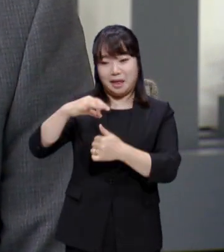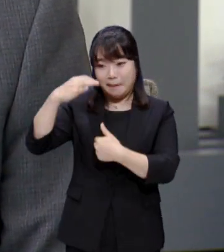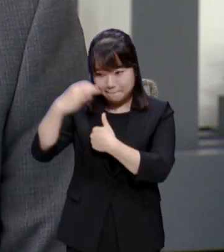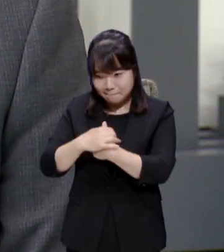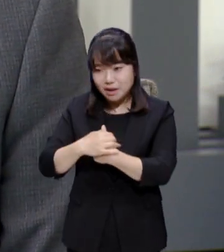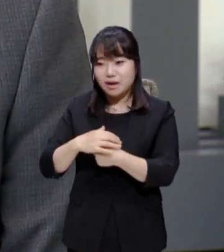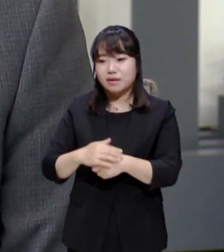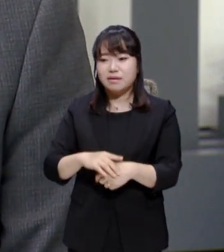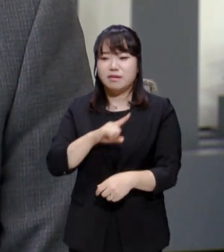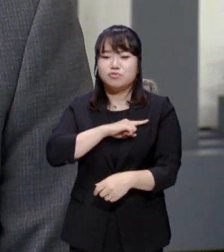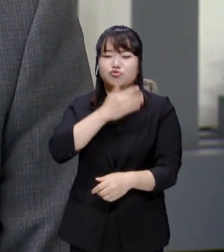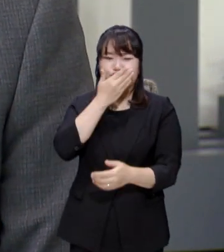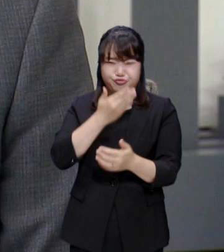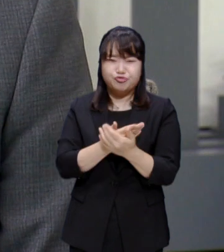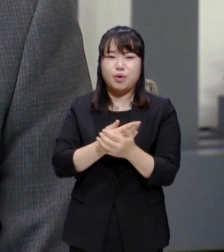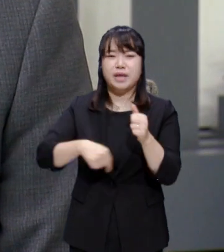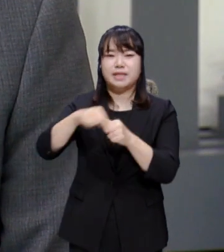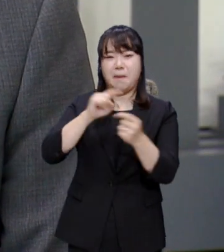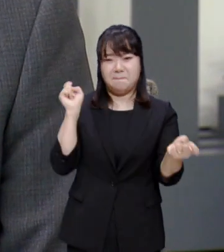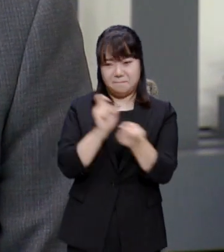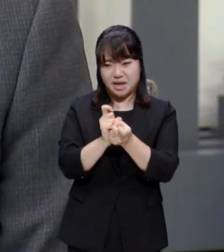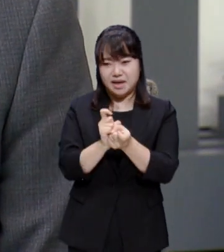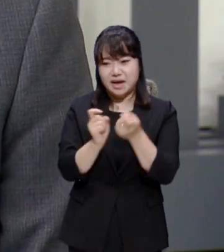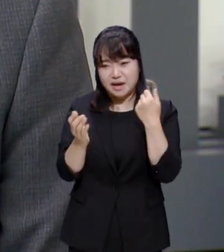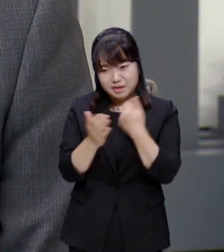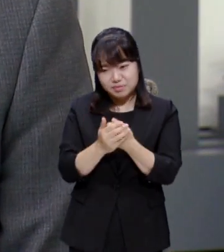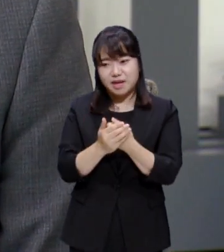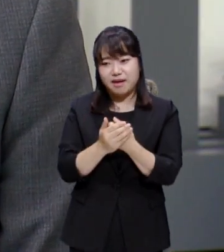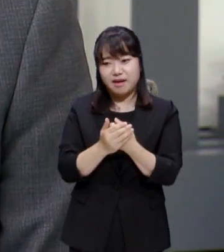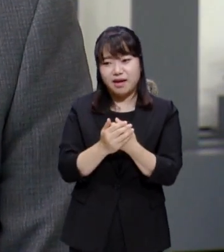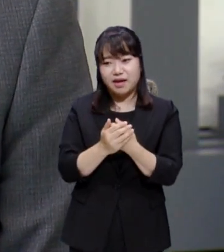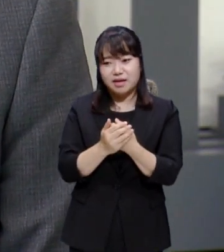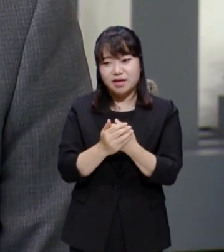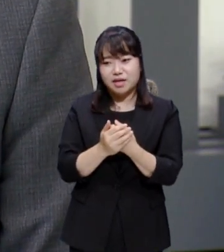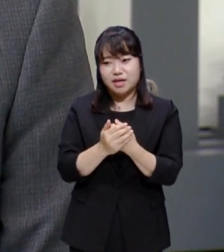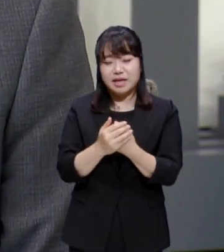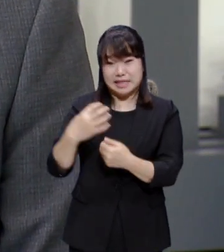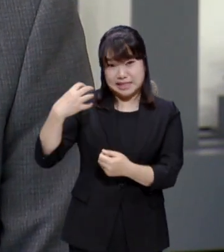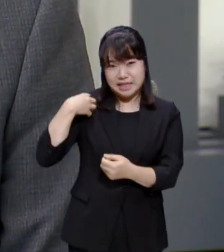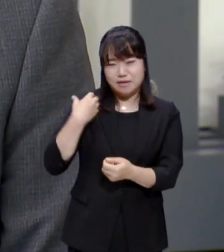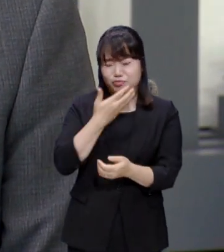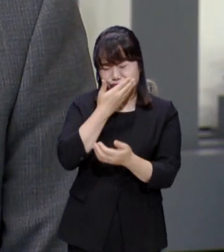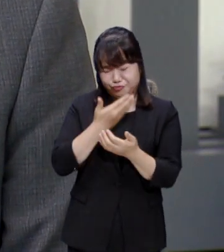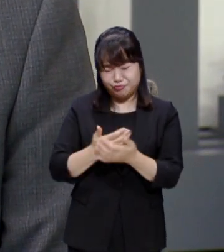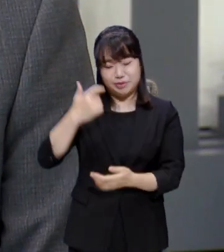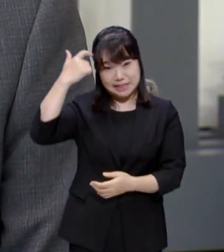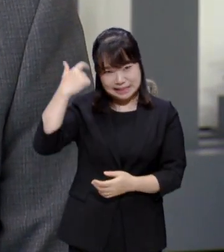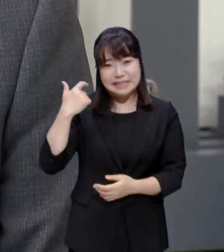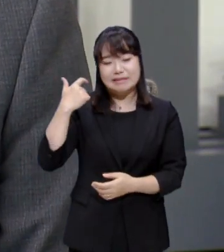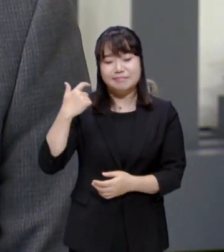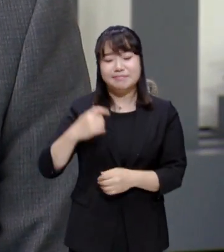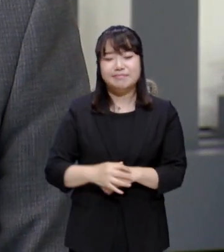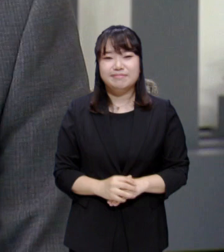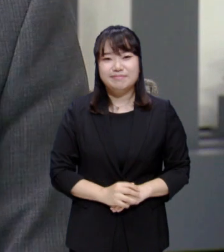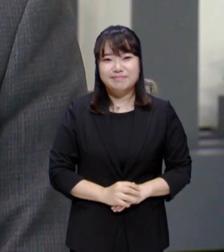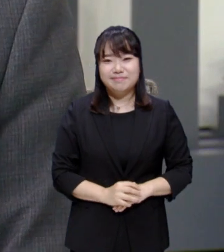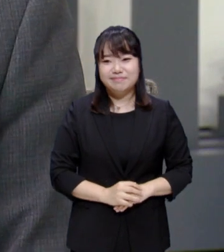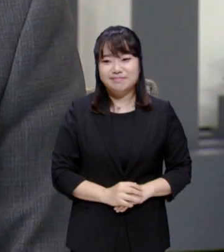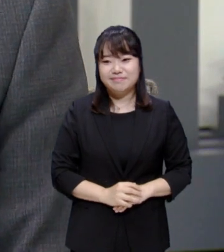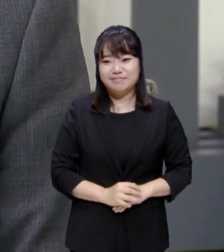그 중요한 시기였어요. 그러다 보니까 뭐 굉장히 그 막중한 책임감을 많이 느끼게 됐죠.